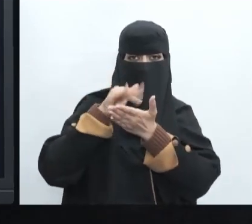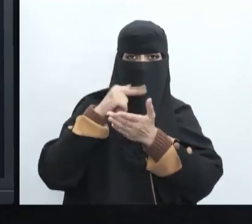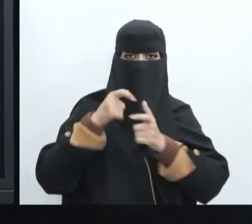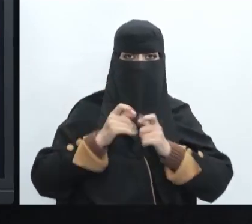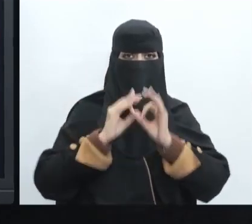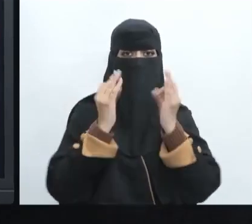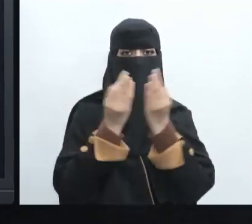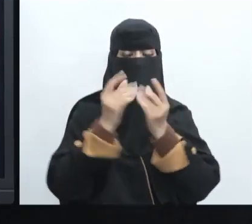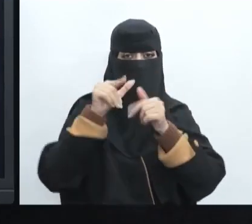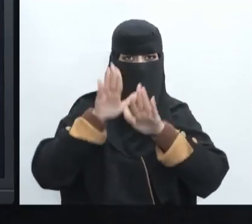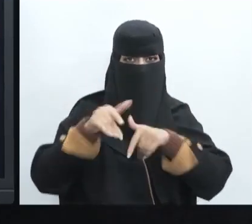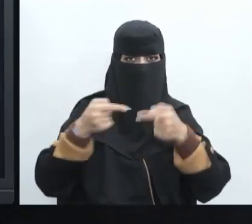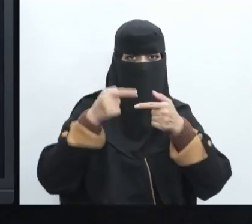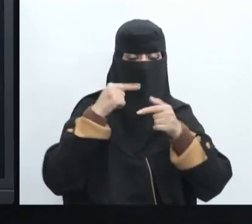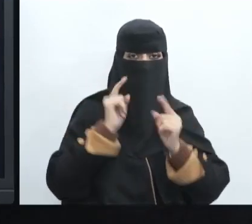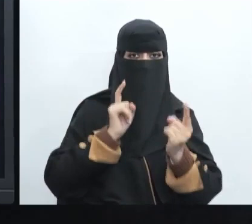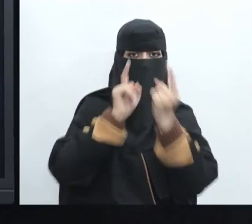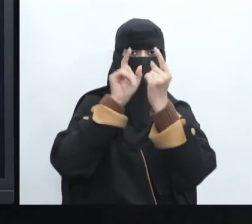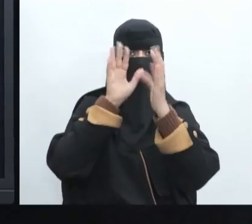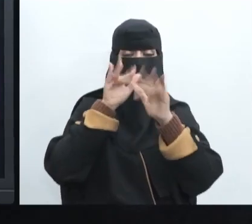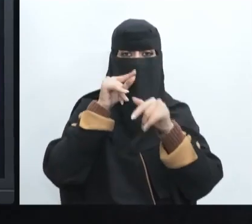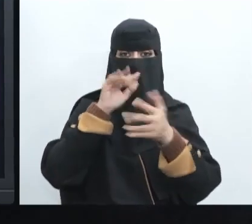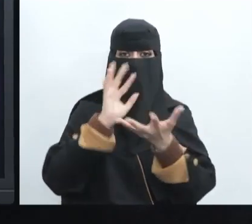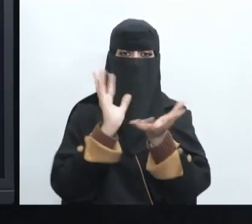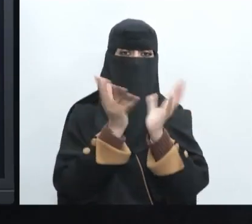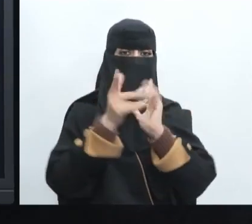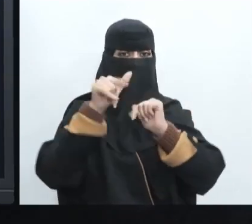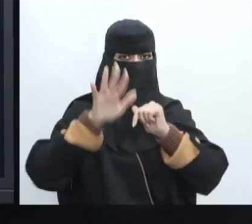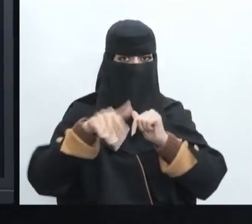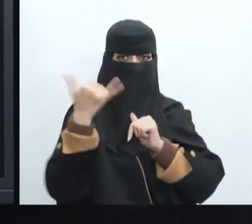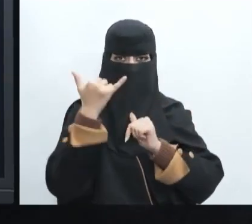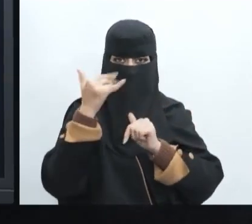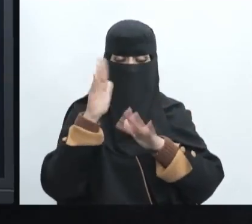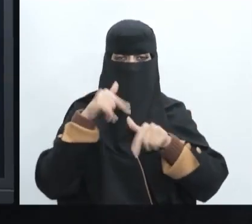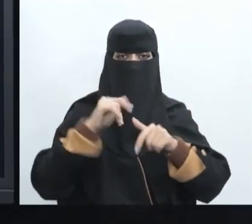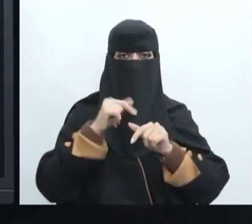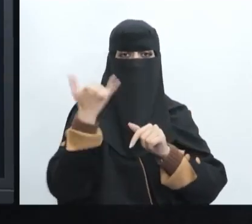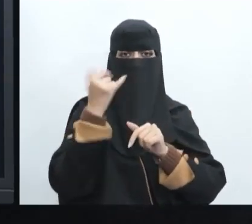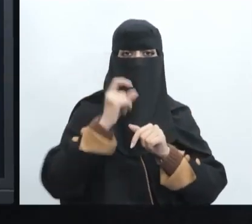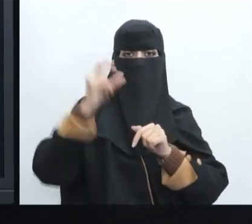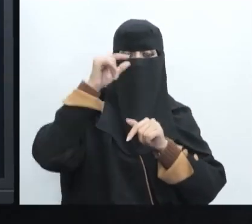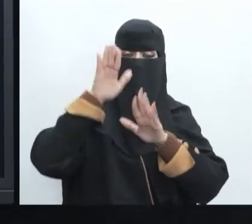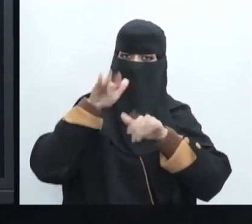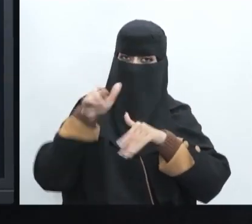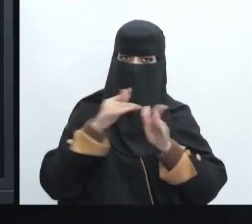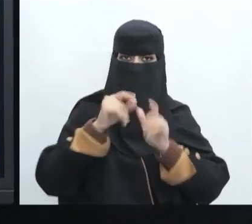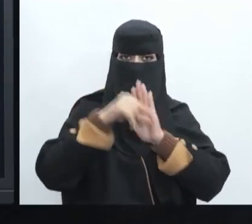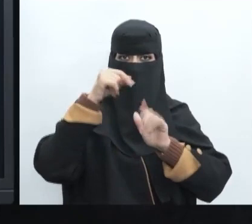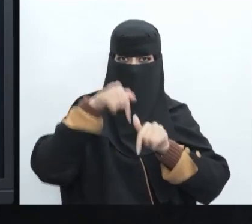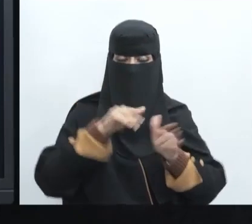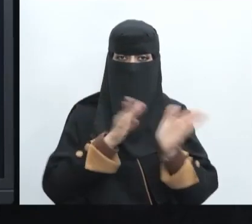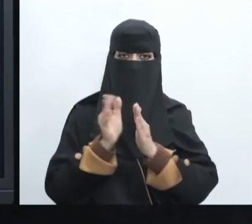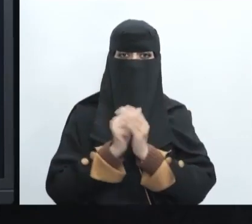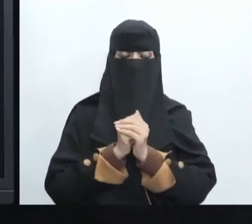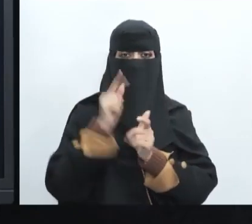والاجتماعيه التي تواجه عالمنا العربي والاسلامي اذا في درسنا لهذا